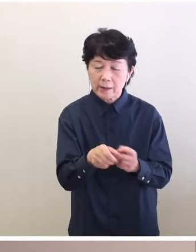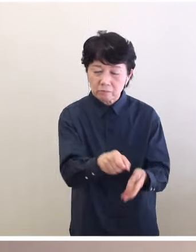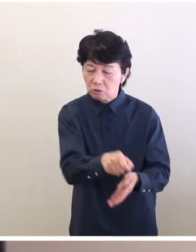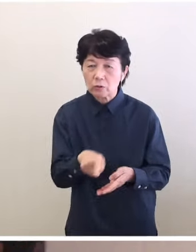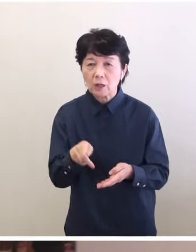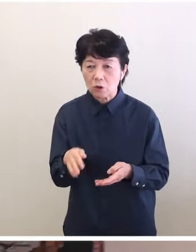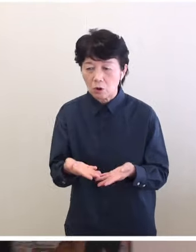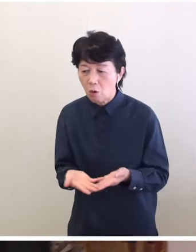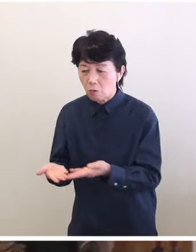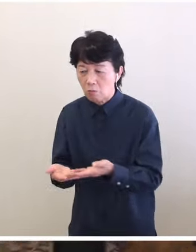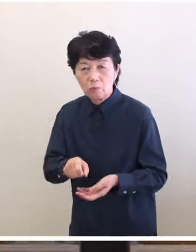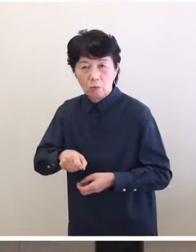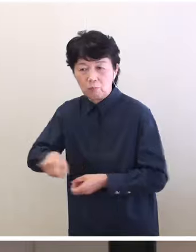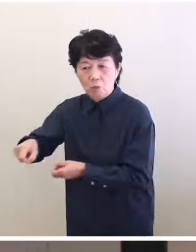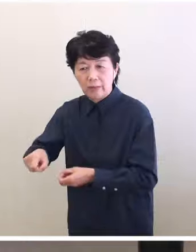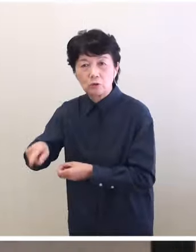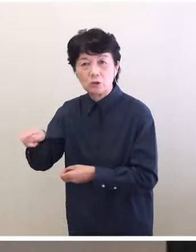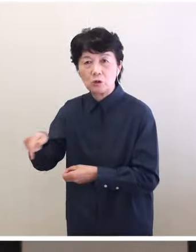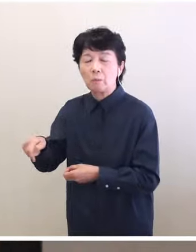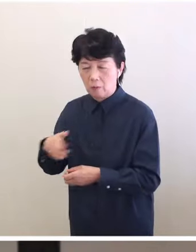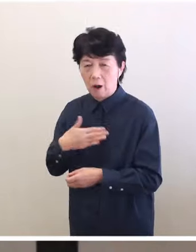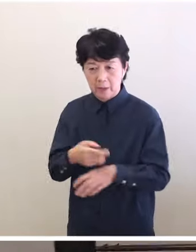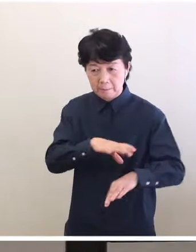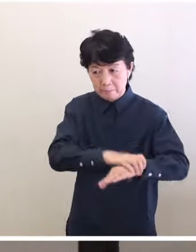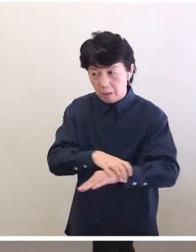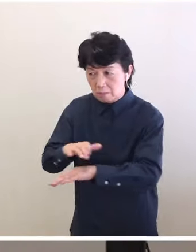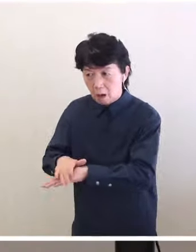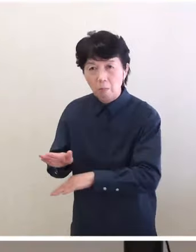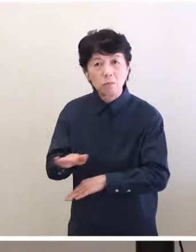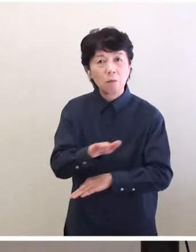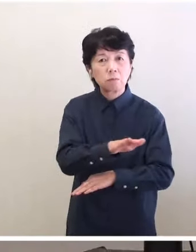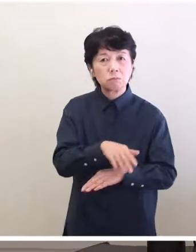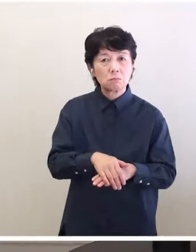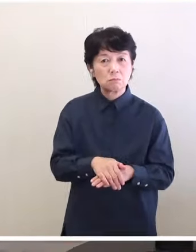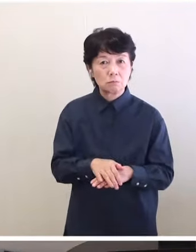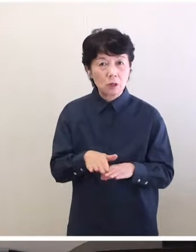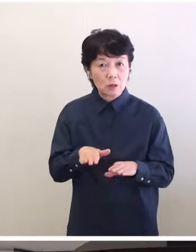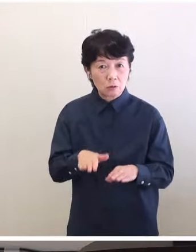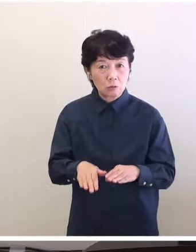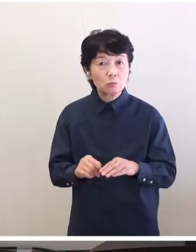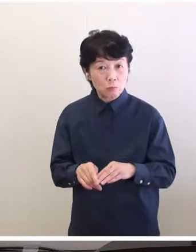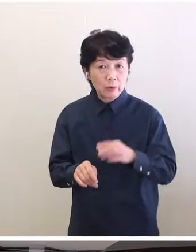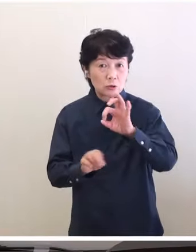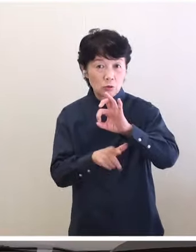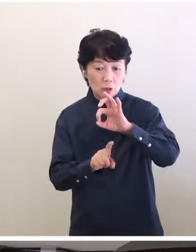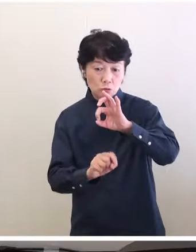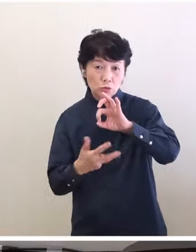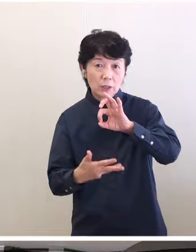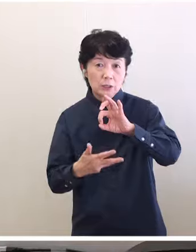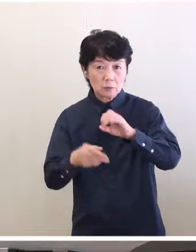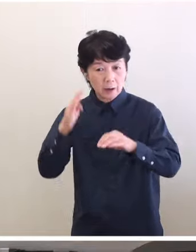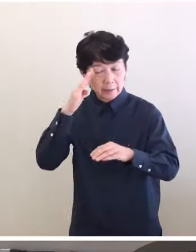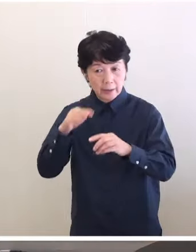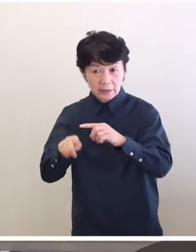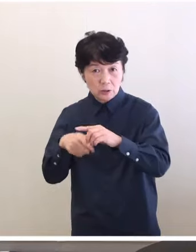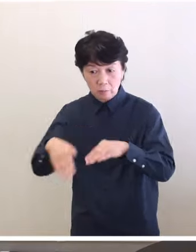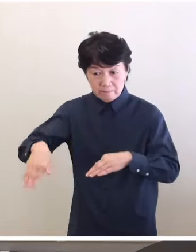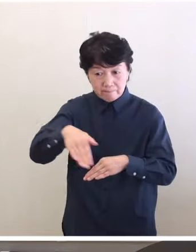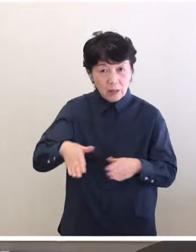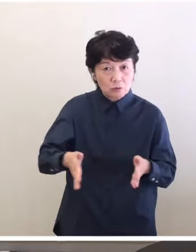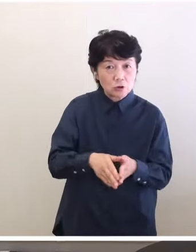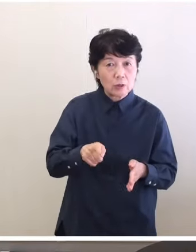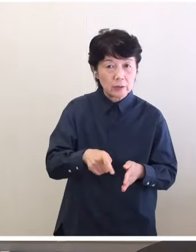役などの被疑者を逮捕しております。今月18日には警視庁を中心とする関係都県警